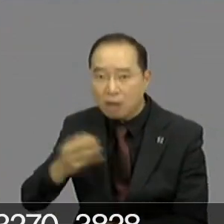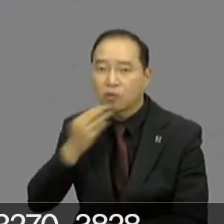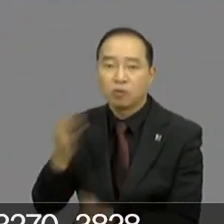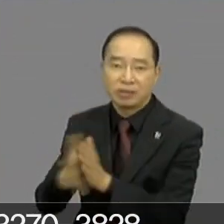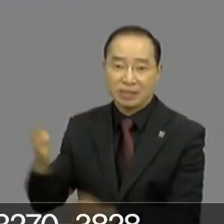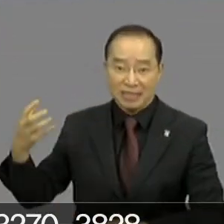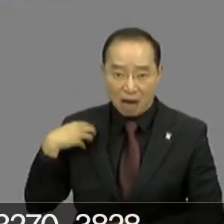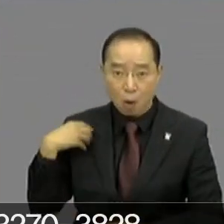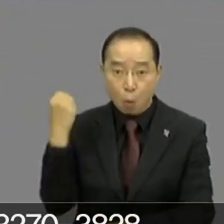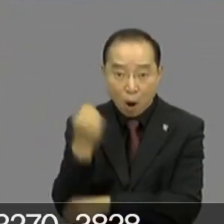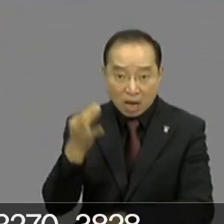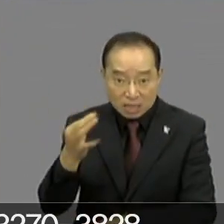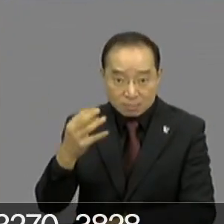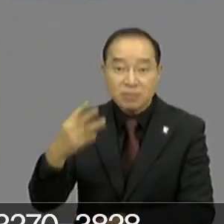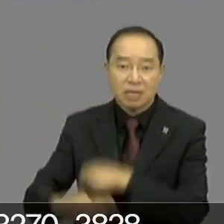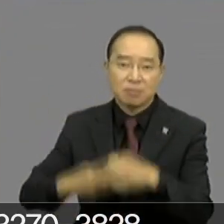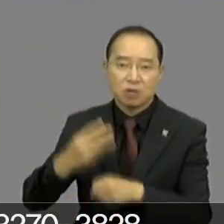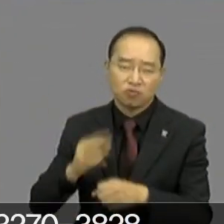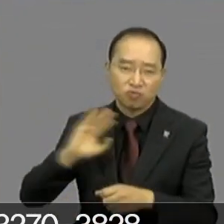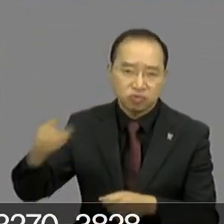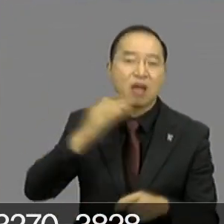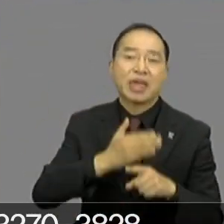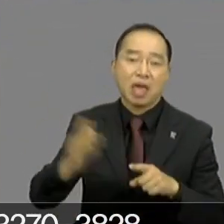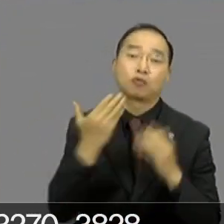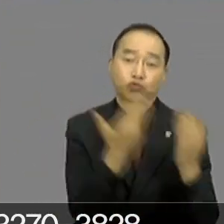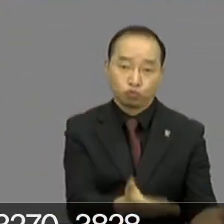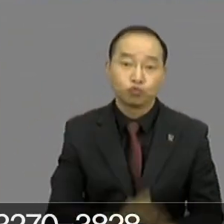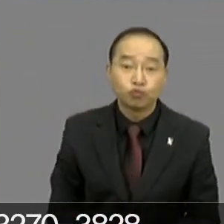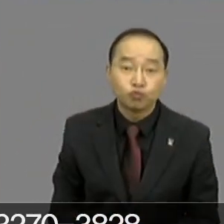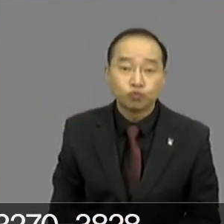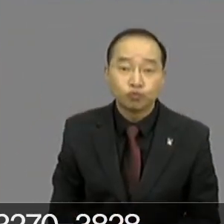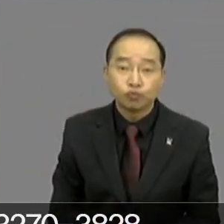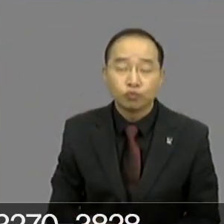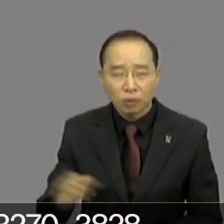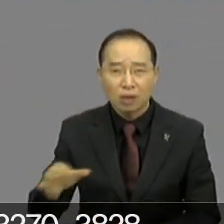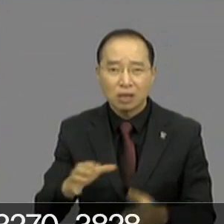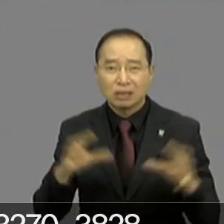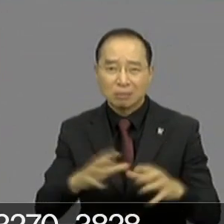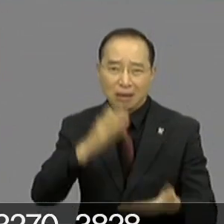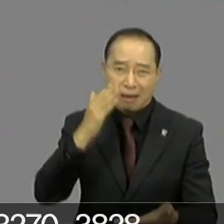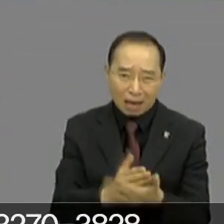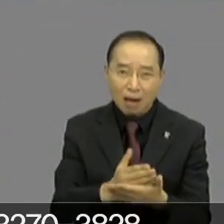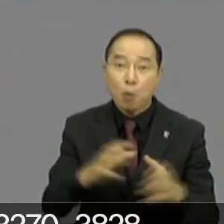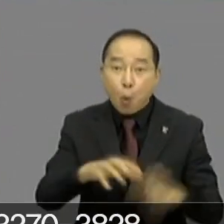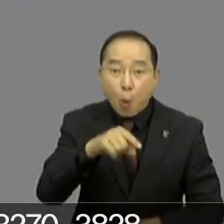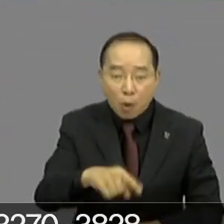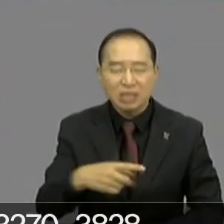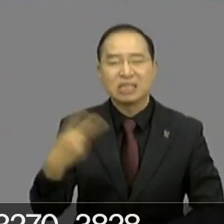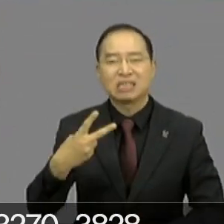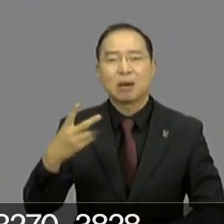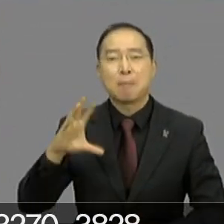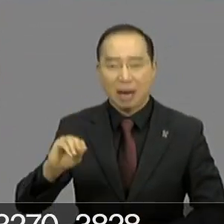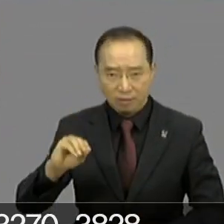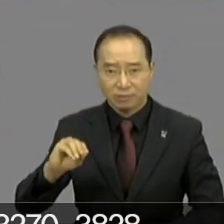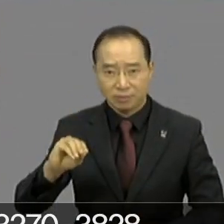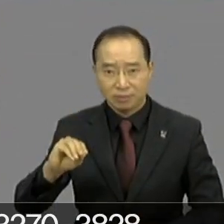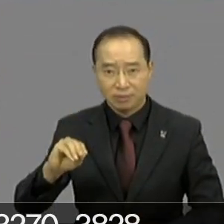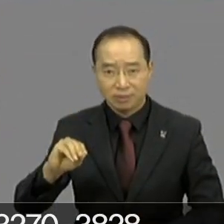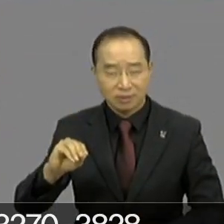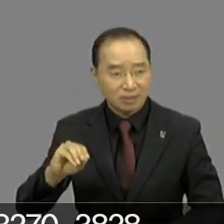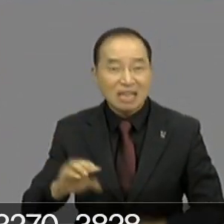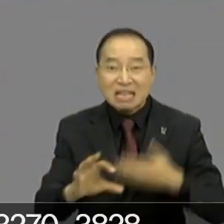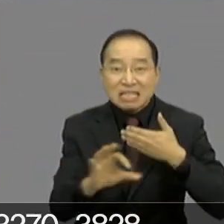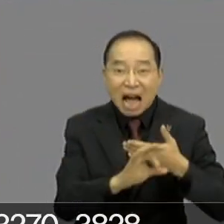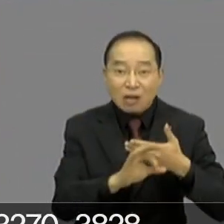원금을 갚아 주시는 것이고요 집 가끔 지 업종이나 영업제한 업종에 대해서는 2000만원까지 임대료